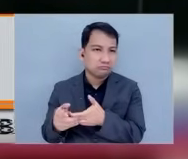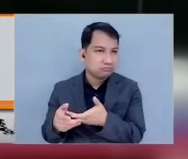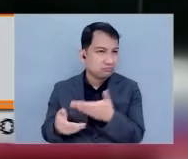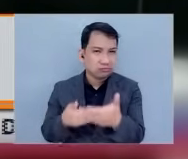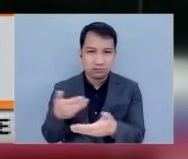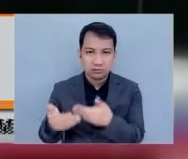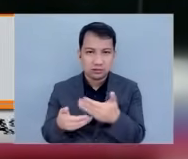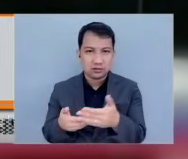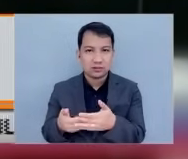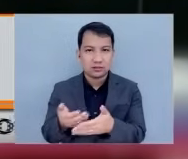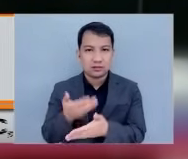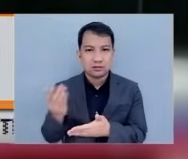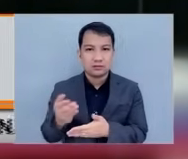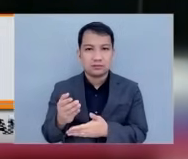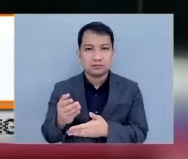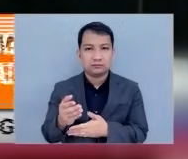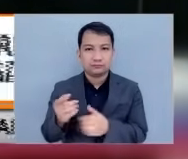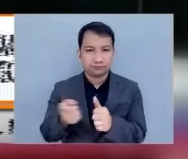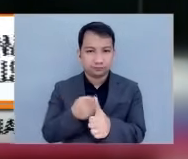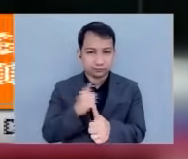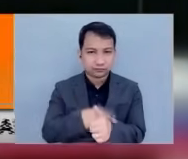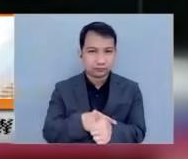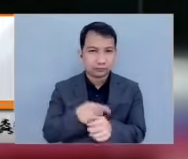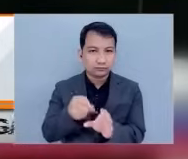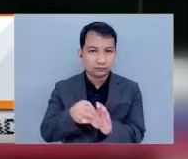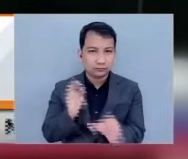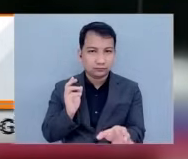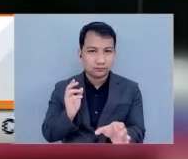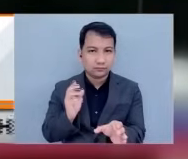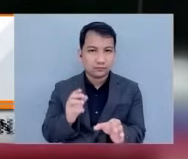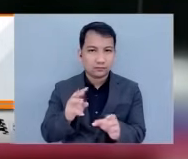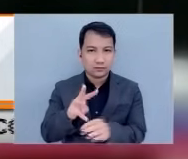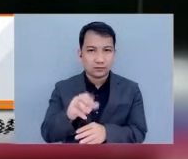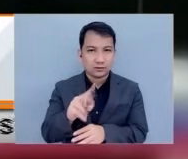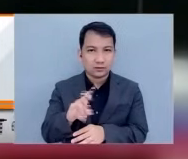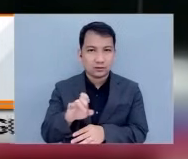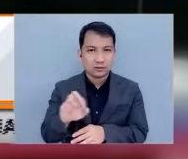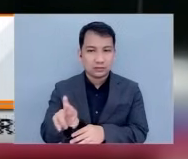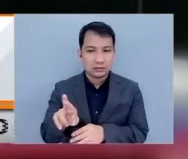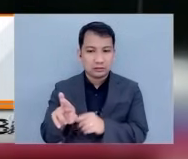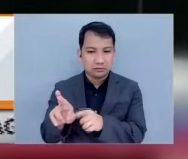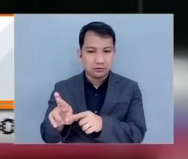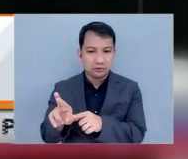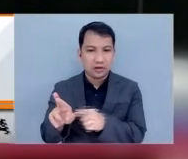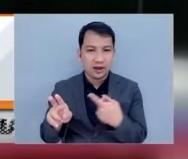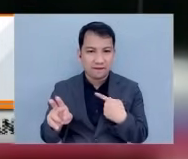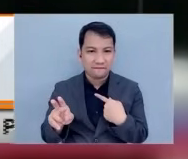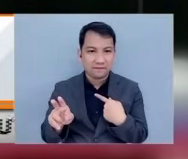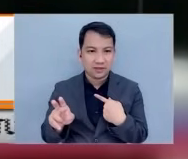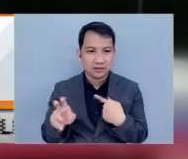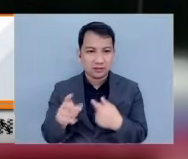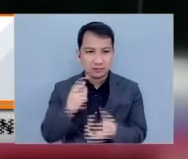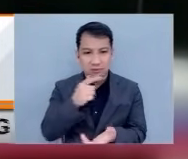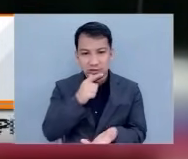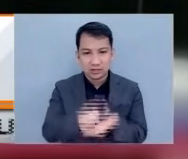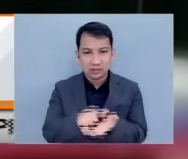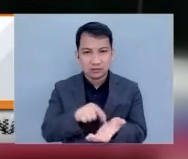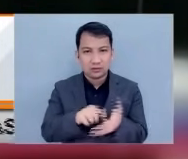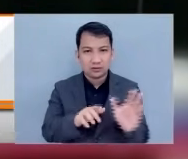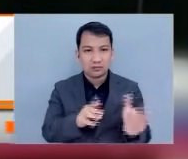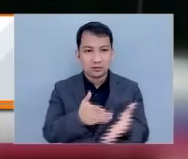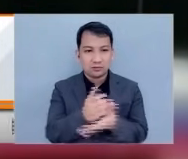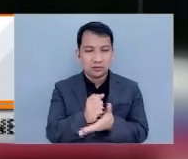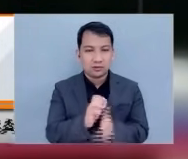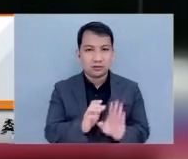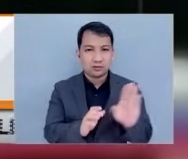counsels for the accused, yung una, nag-withdraw at may mga counsel, nag-waive sila ng right to